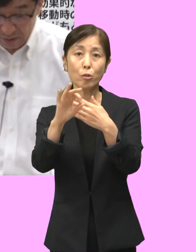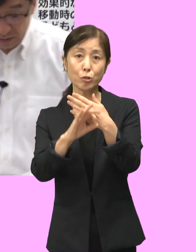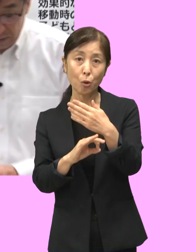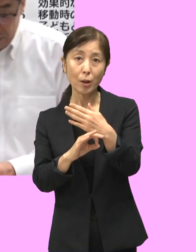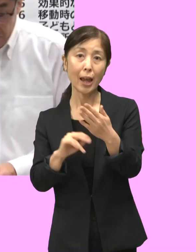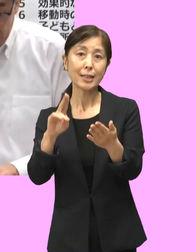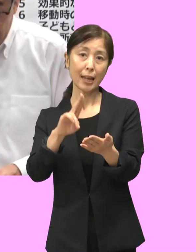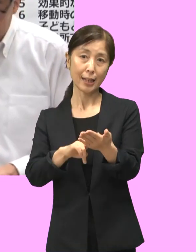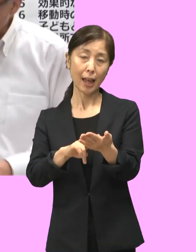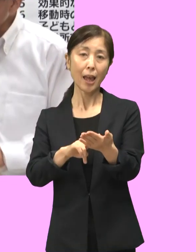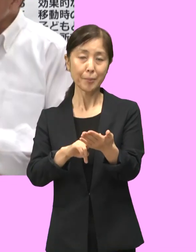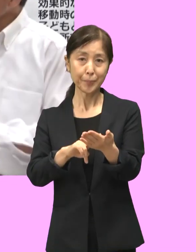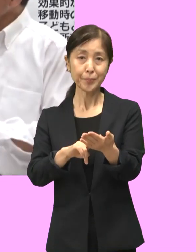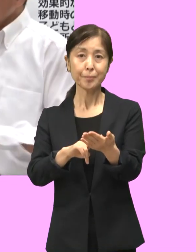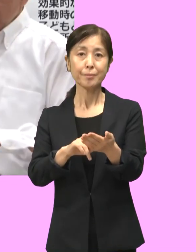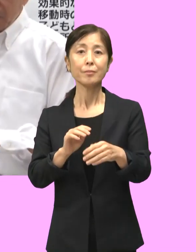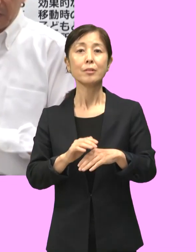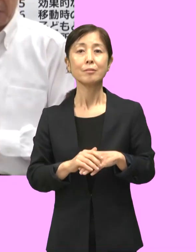して、